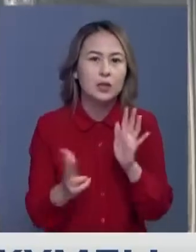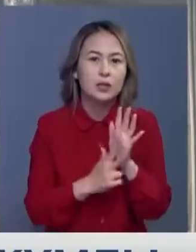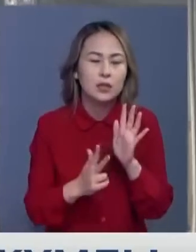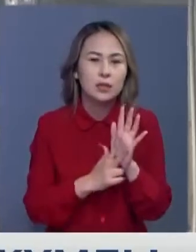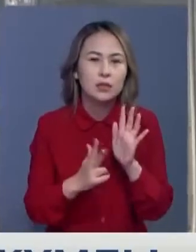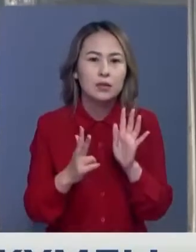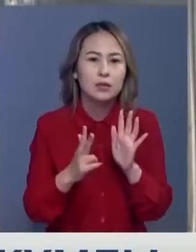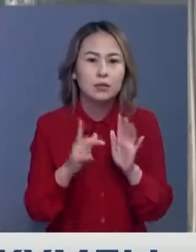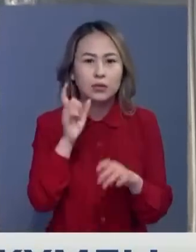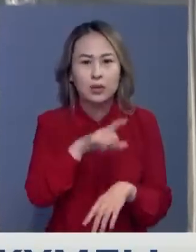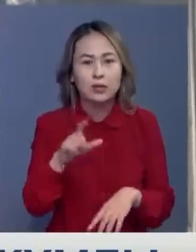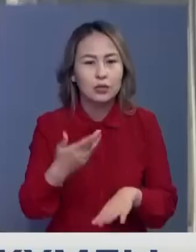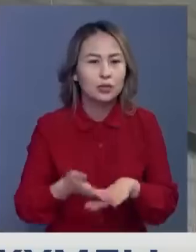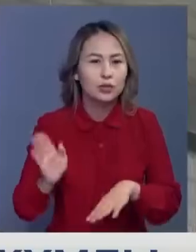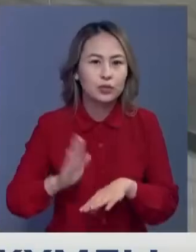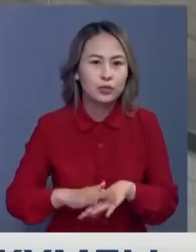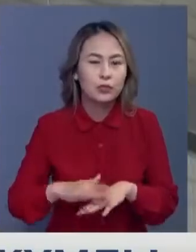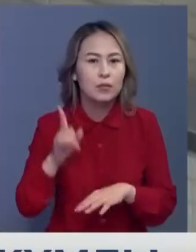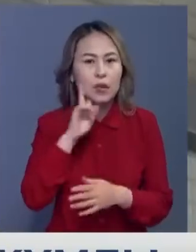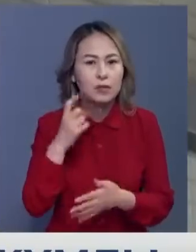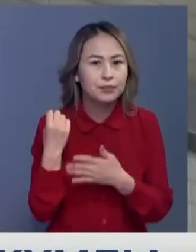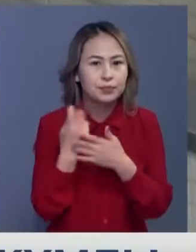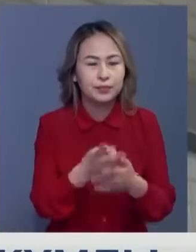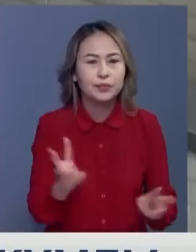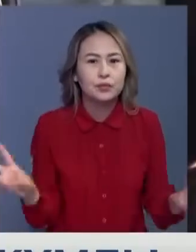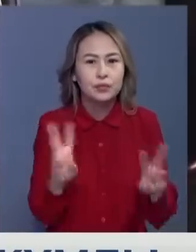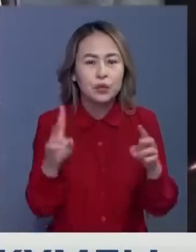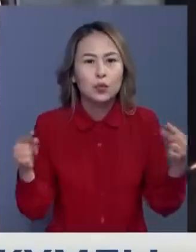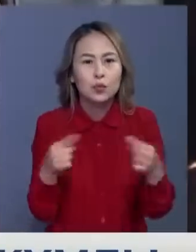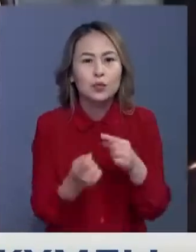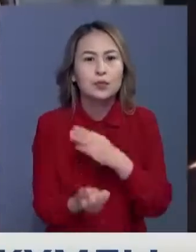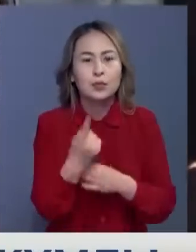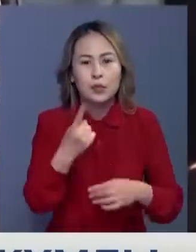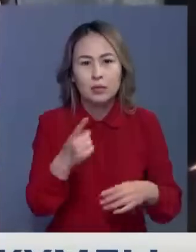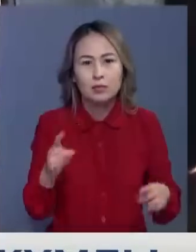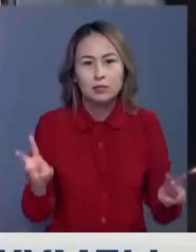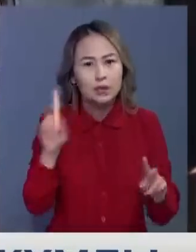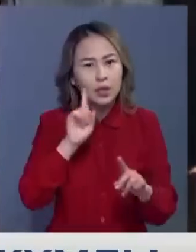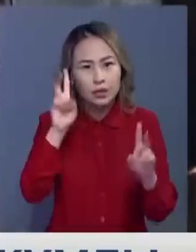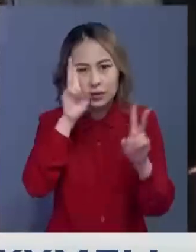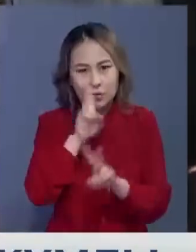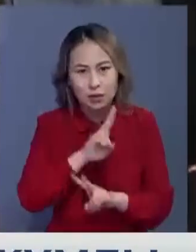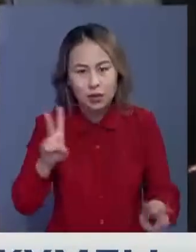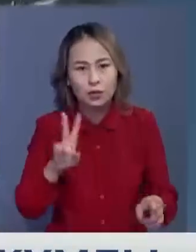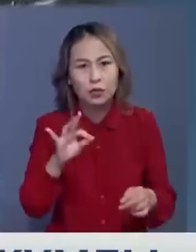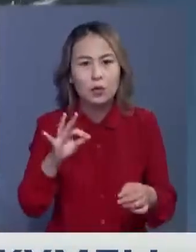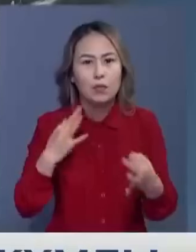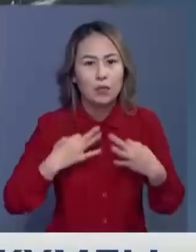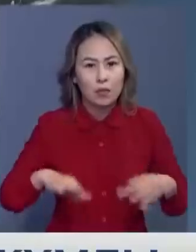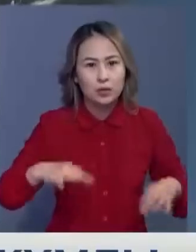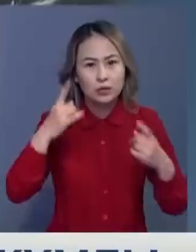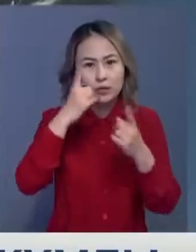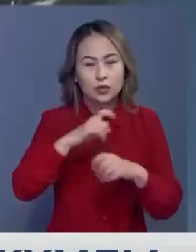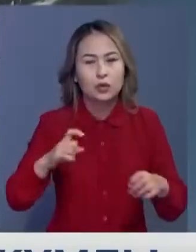алған. 8 науқастың жағдайы ауыр деп бағаланып отыр. Оттың нақты неден тұтанған әзірге белгісіз. Алайда алдын ала мәлімет